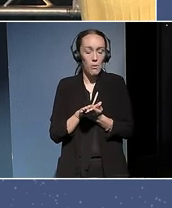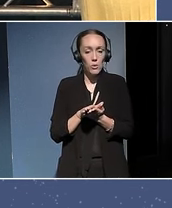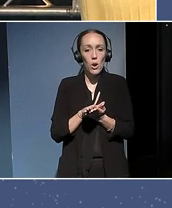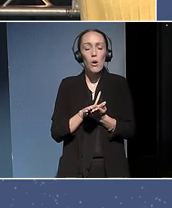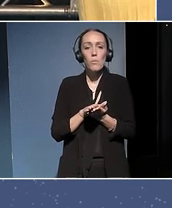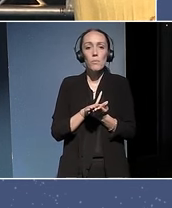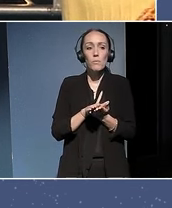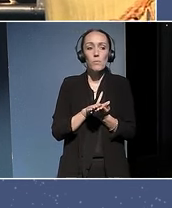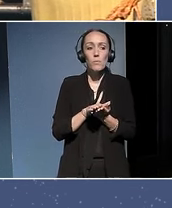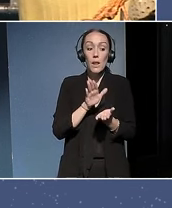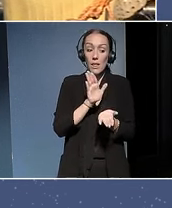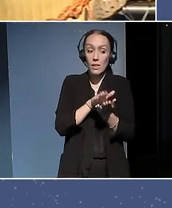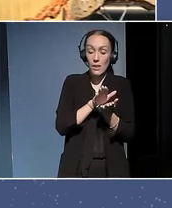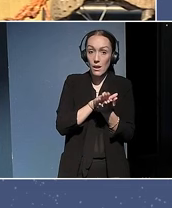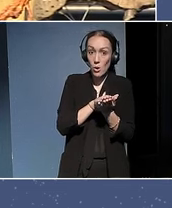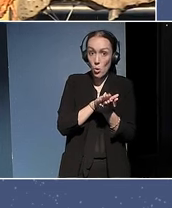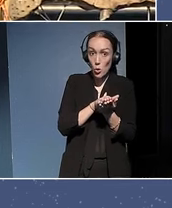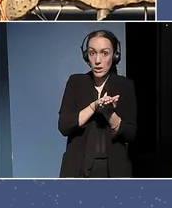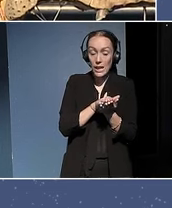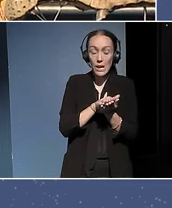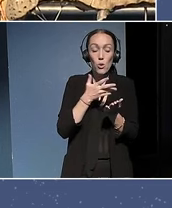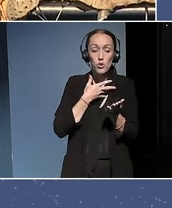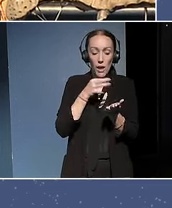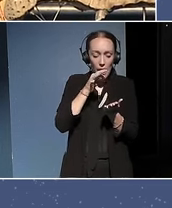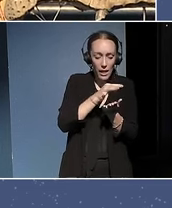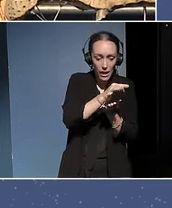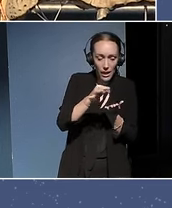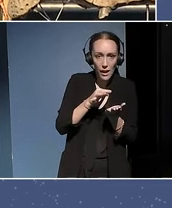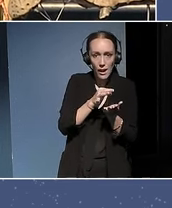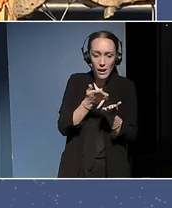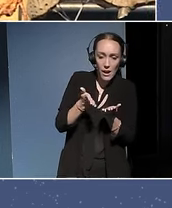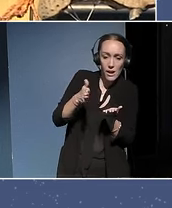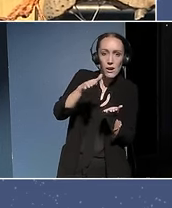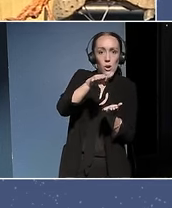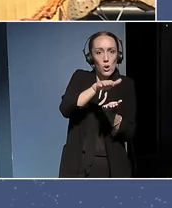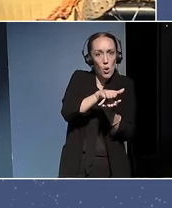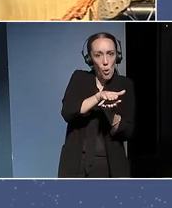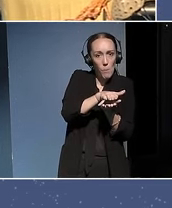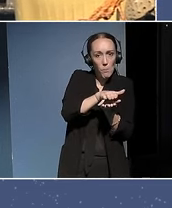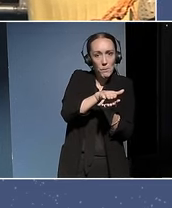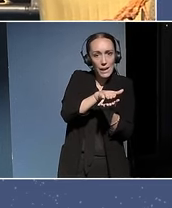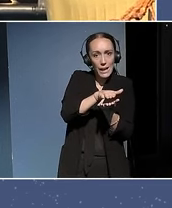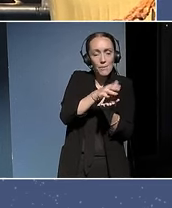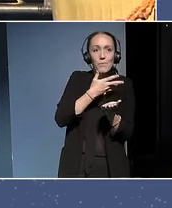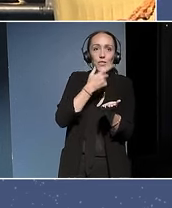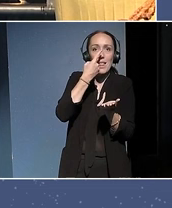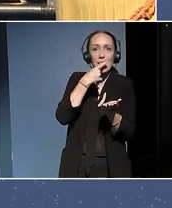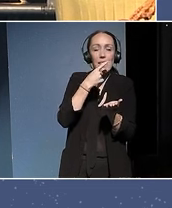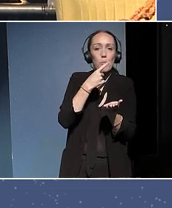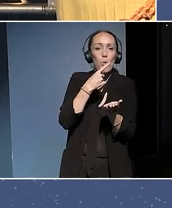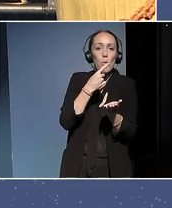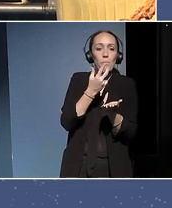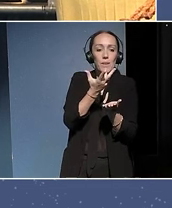Anzi sono sono occupati Questi fori sono occupati da dei sensori di